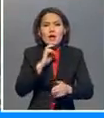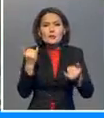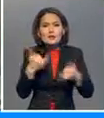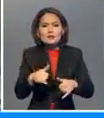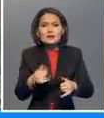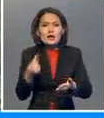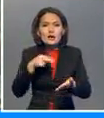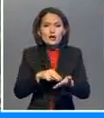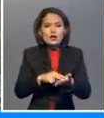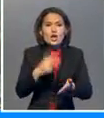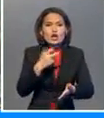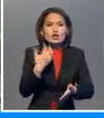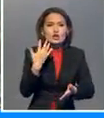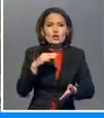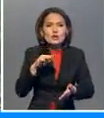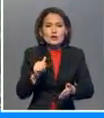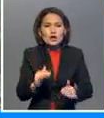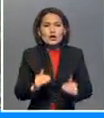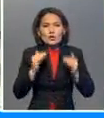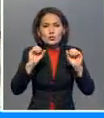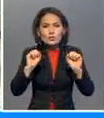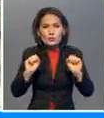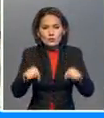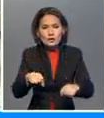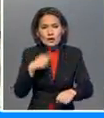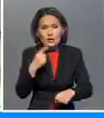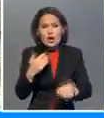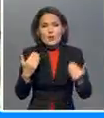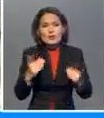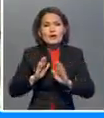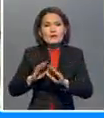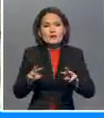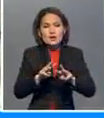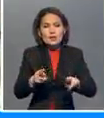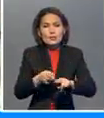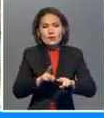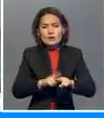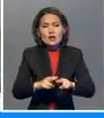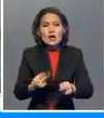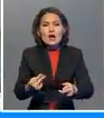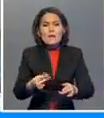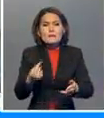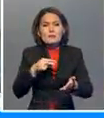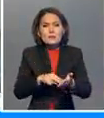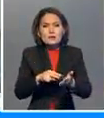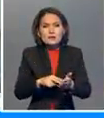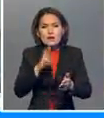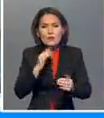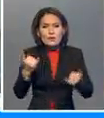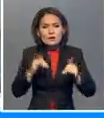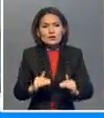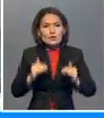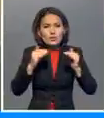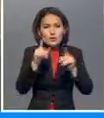күрт шарықтап, 350 теңгеге дейін қымбаттауы мүмкін екенін айтқан еді. Бүгін вице-министр бұл пікірмен келіспейтінін жеткізді. Мұндайда